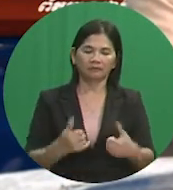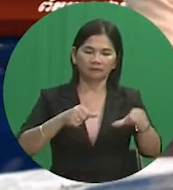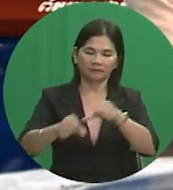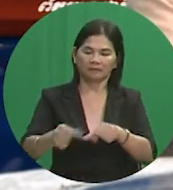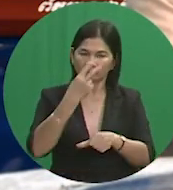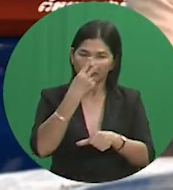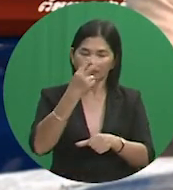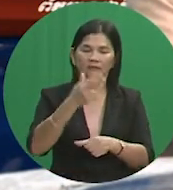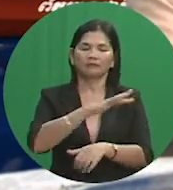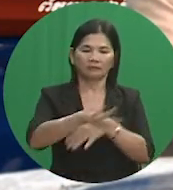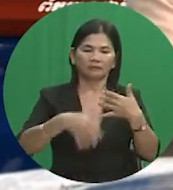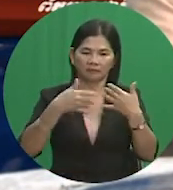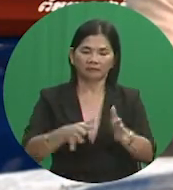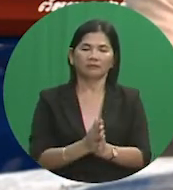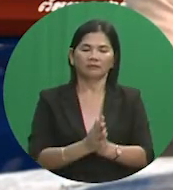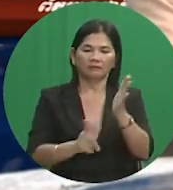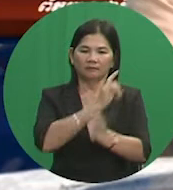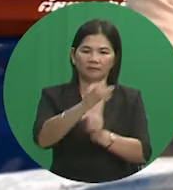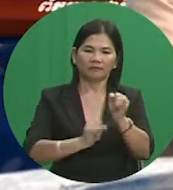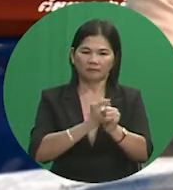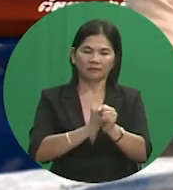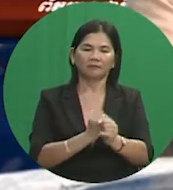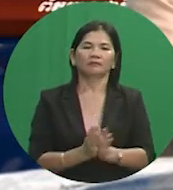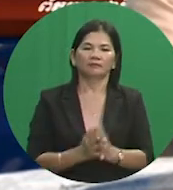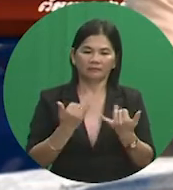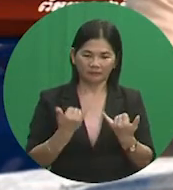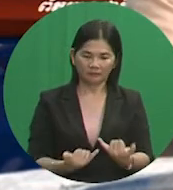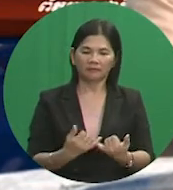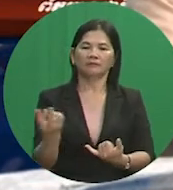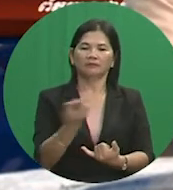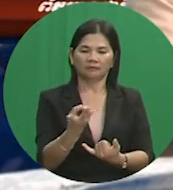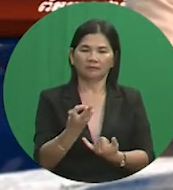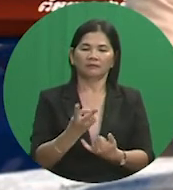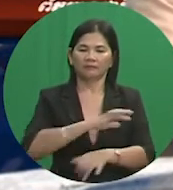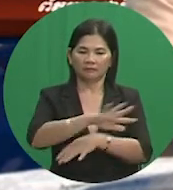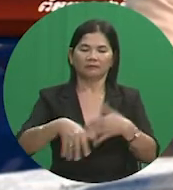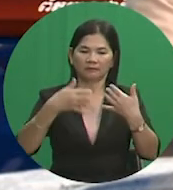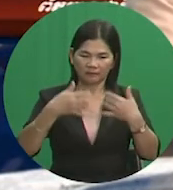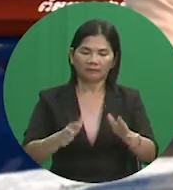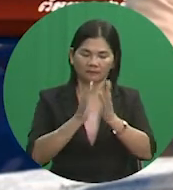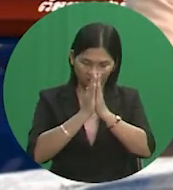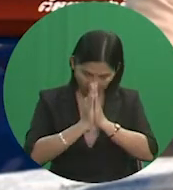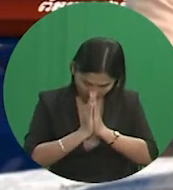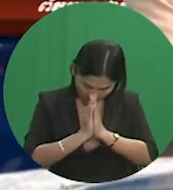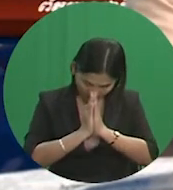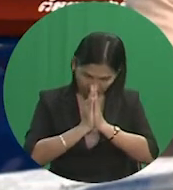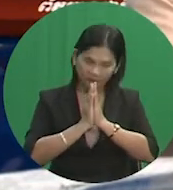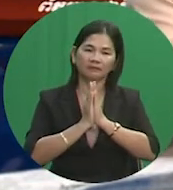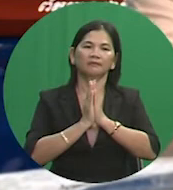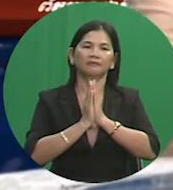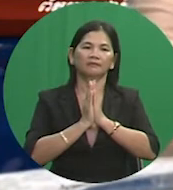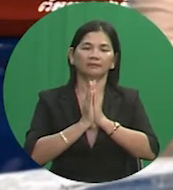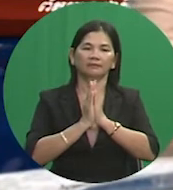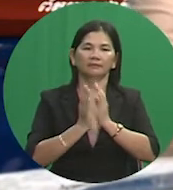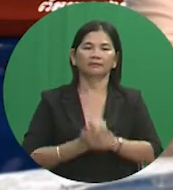គ្រប់អញ្ជើញទូរទស្សនិកជនតាមដានទស្សនាព័ត៌មានអន្តរជាតិខណៈនេះយើងខ្ញុំទាំងពីរនាក់រួមនឹងក្រុមការងារសូមអរគុណសូមជម្រាបលា